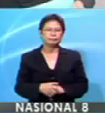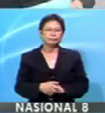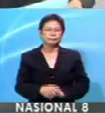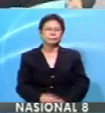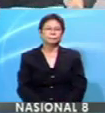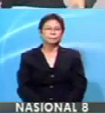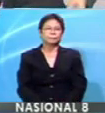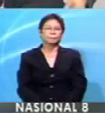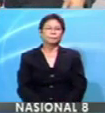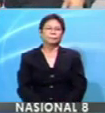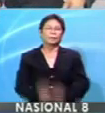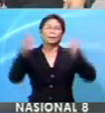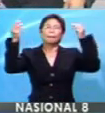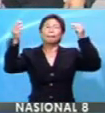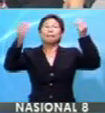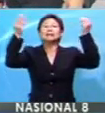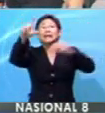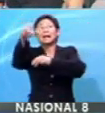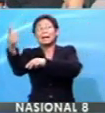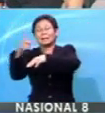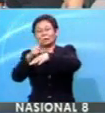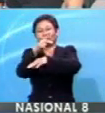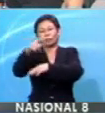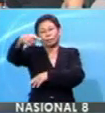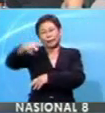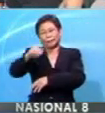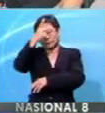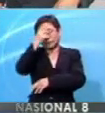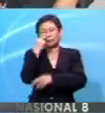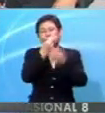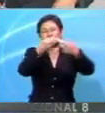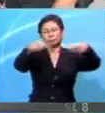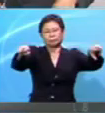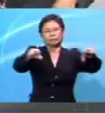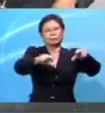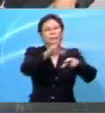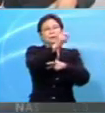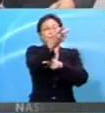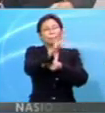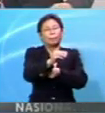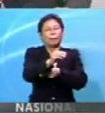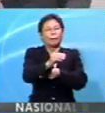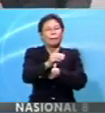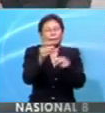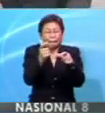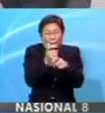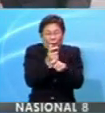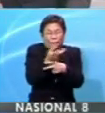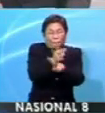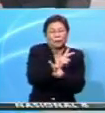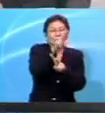ataupun dalam satu Majlis berasingan Di ibu negara Perdana Menteri ter melancarkan skim mikrokredit berjumlah rm0